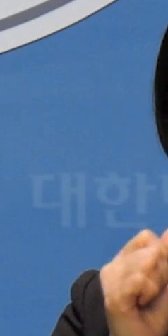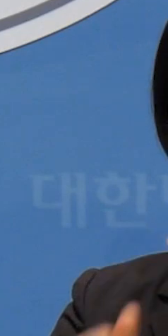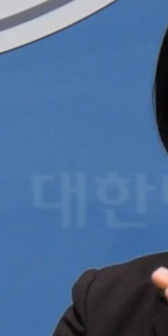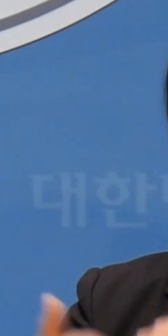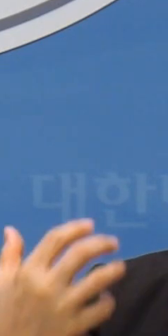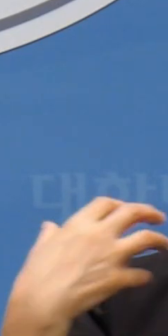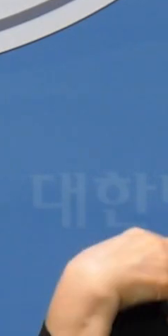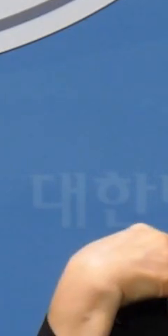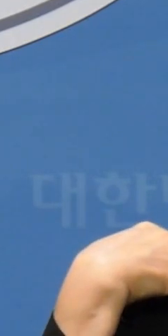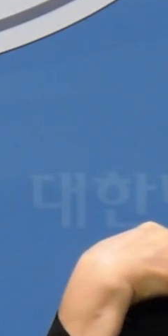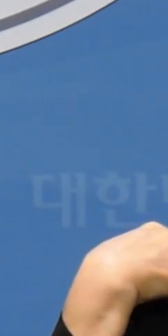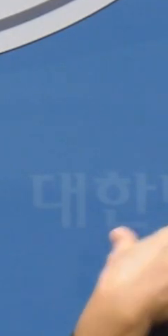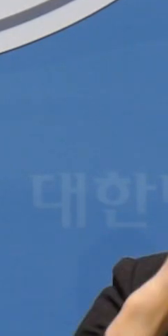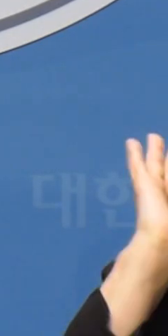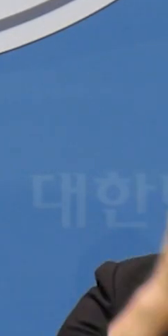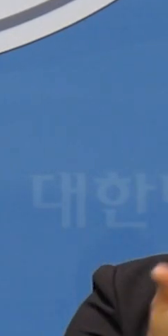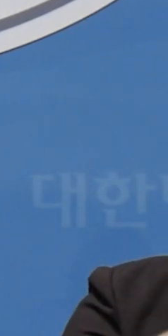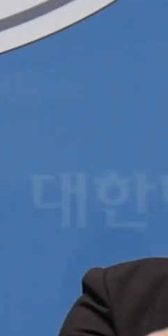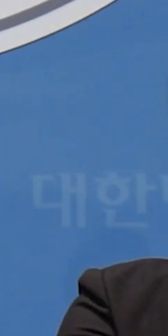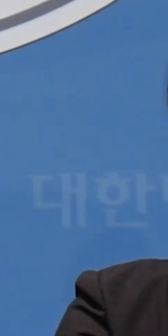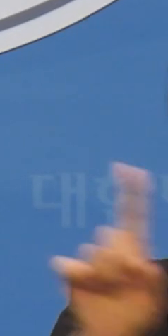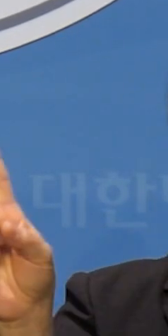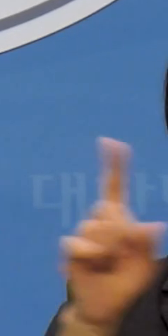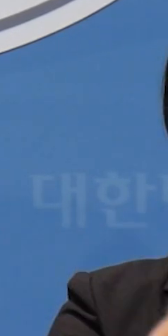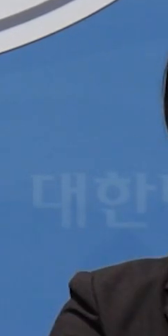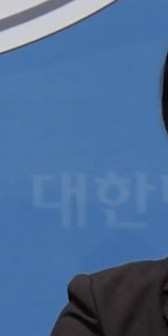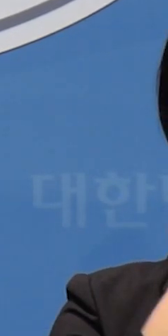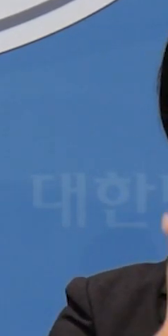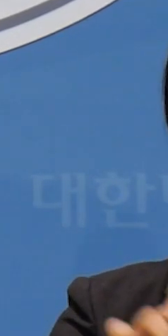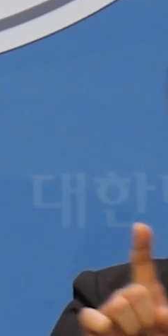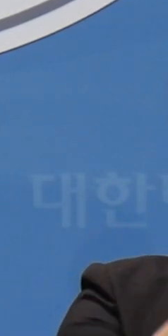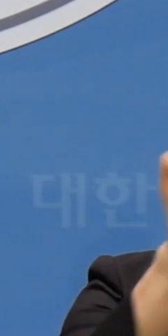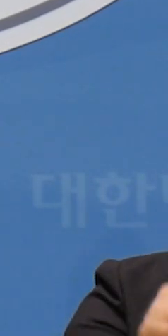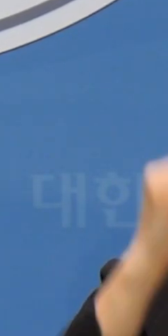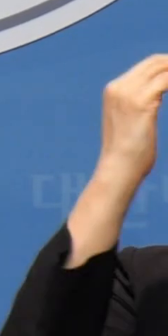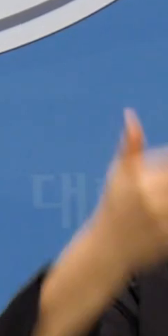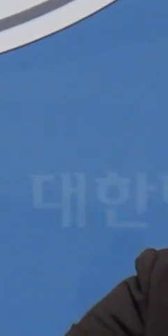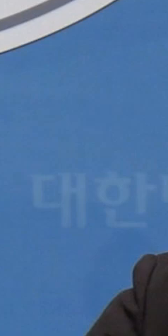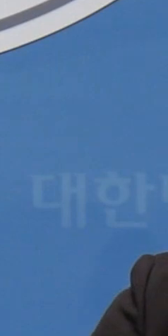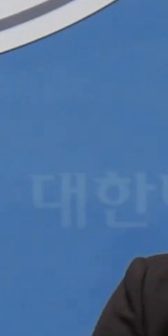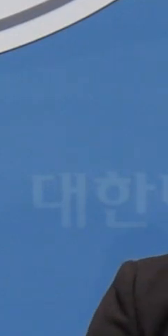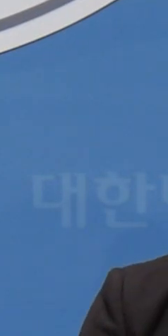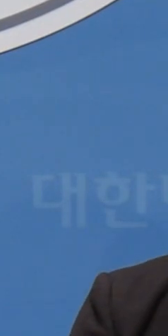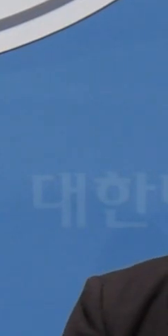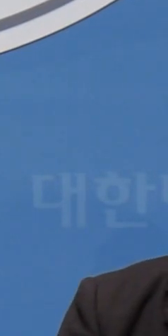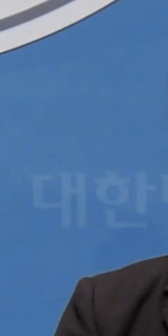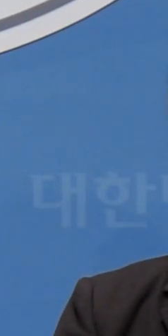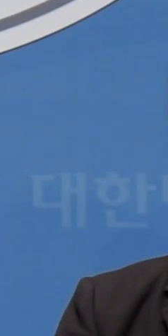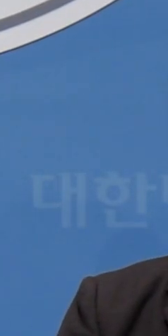저에게 의정부를 위해 무엇을 할 수 있는가 물어봐 주시기 바랍니다.